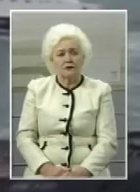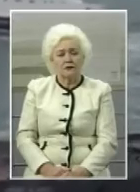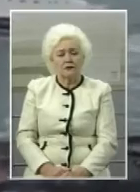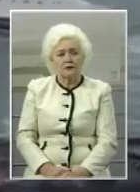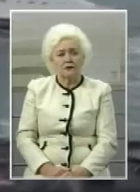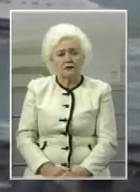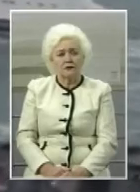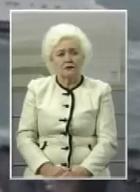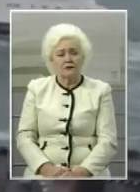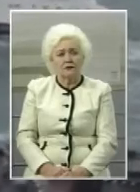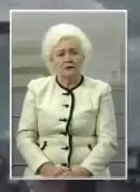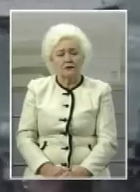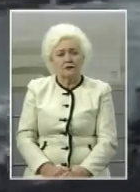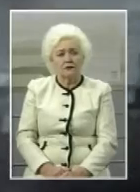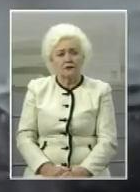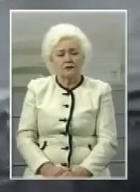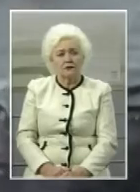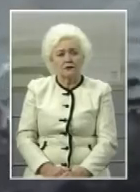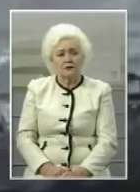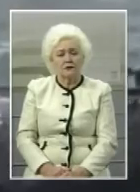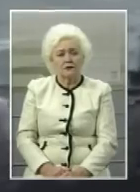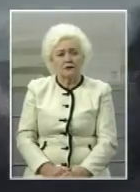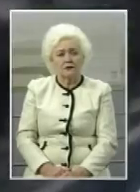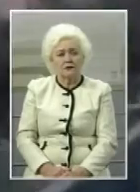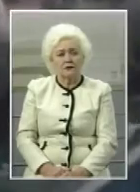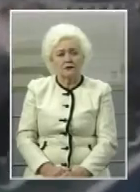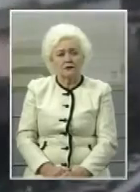Давай! Давай! Держаться все!